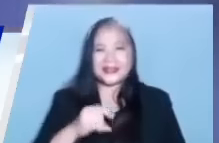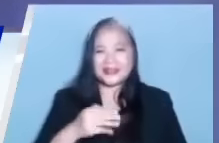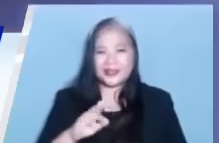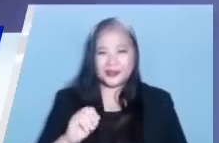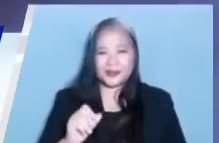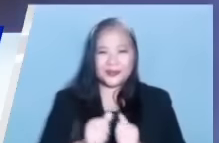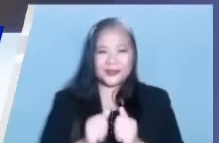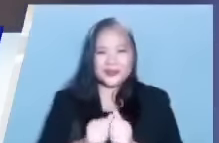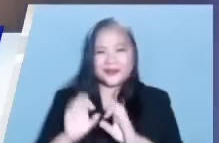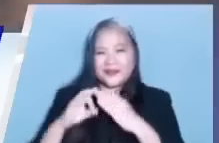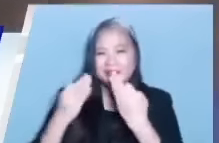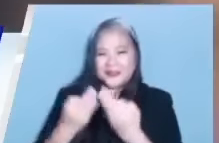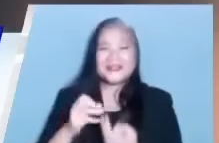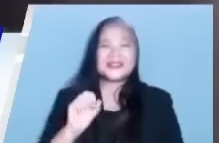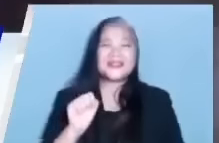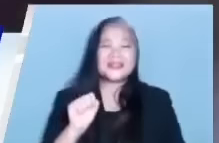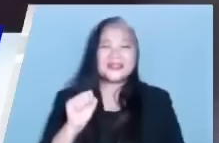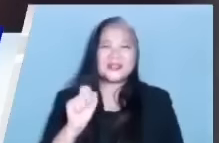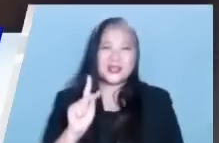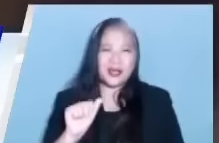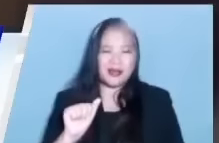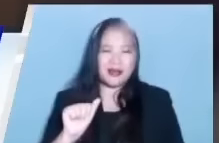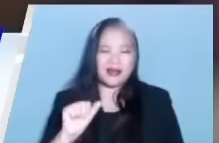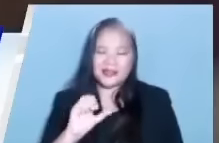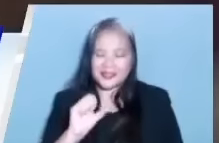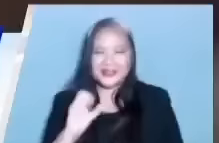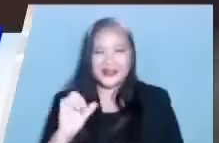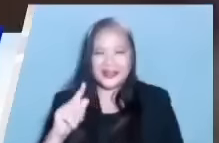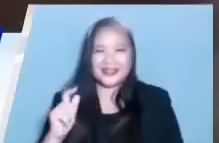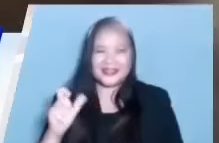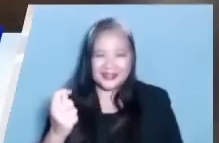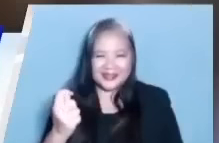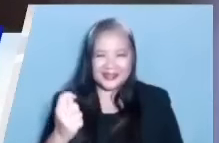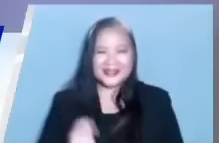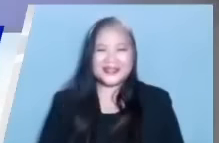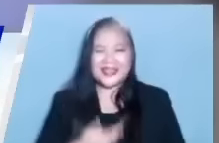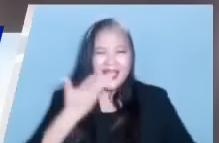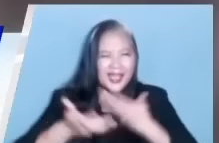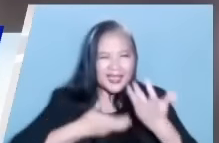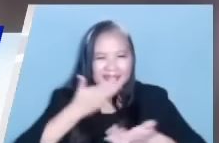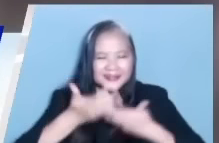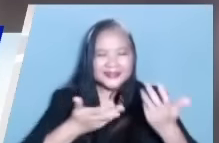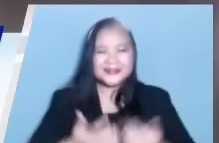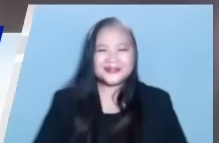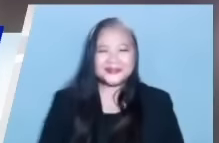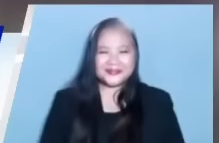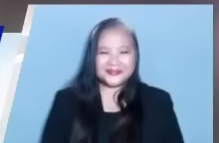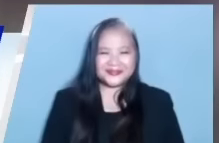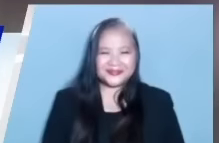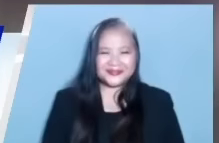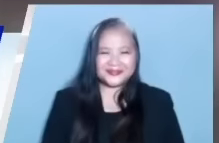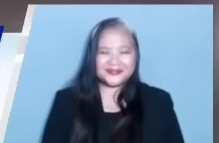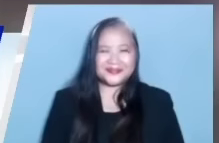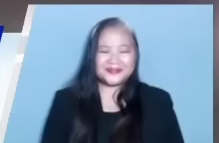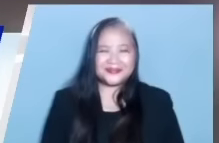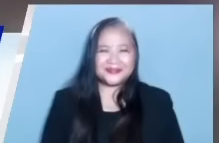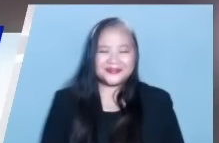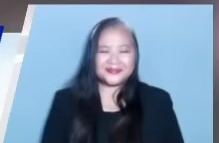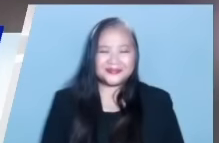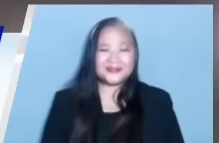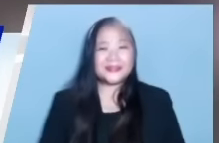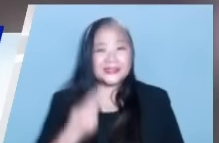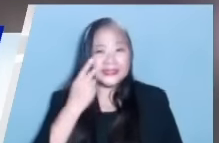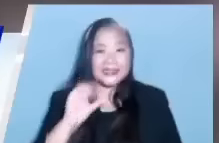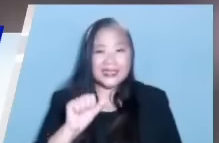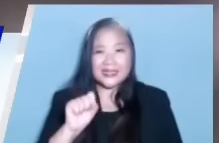family. Oh my gosh, ang mga tili! Spotted din sa concert ni Olivia si Cassie Legaspi